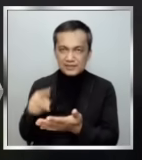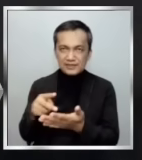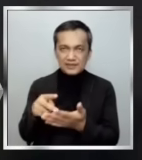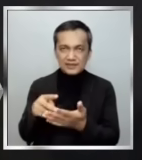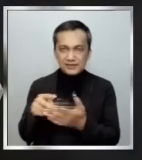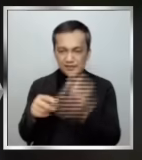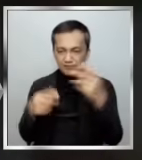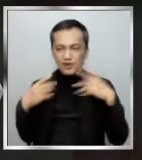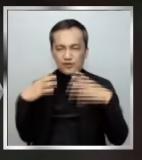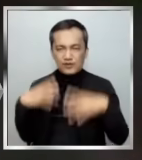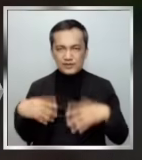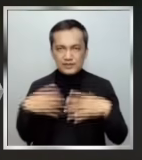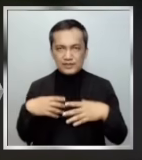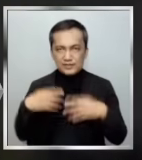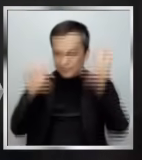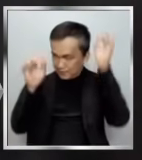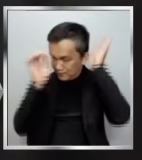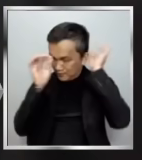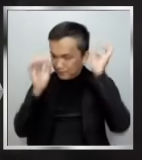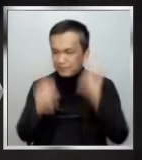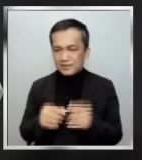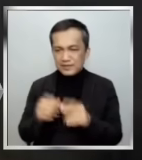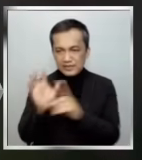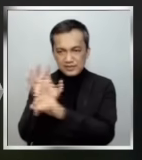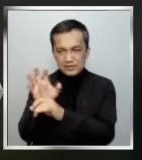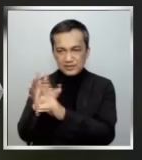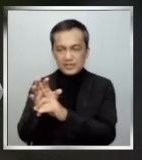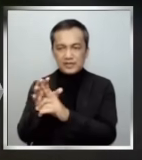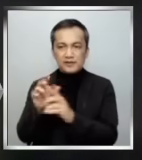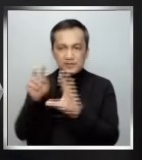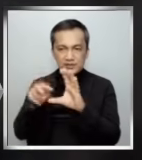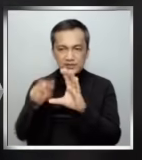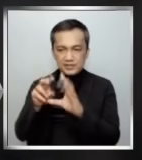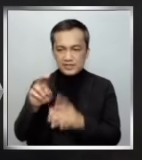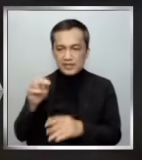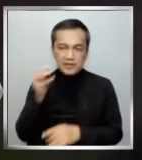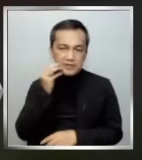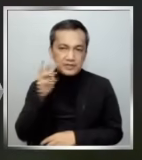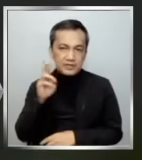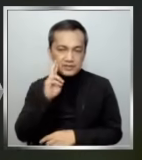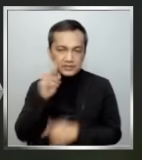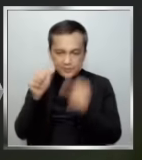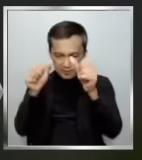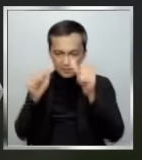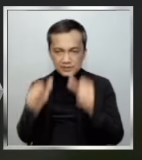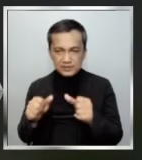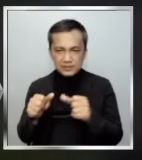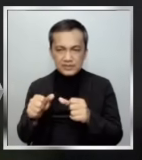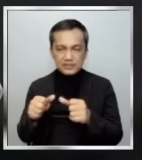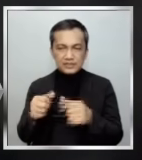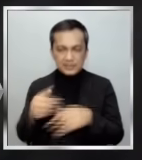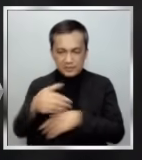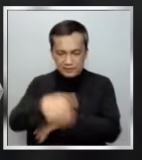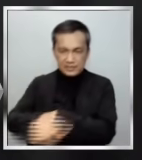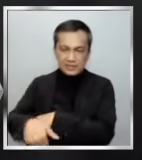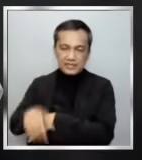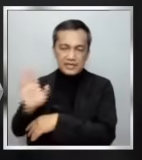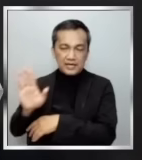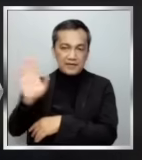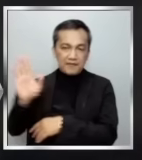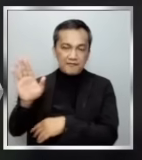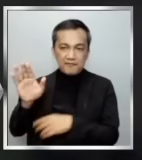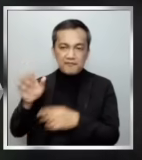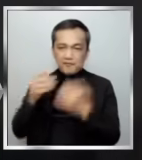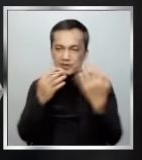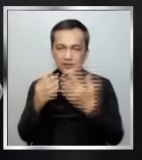at cap trending ang video naan ni Marian na pinost niya on the eve of her birthday at may more than 30